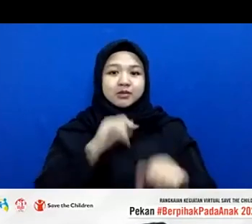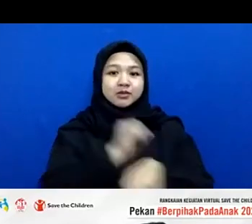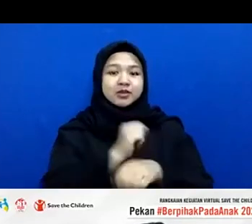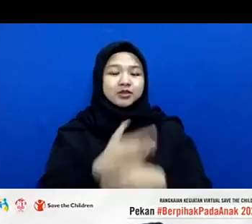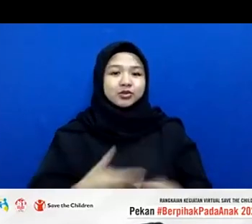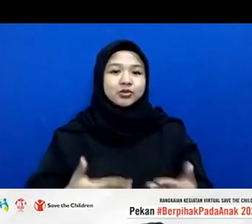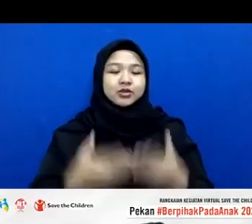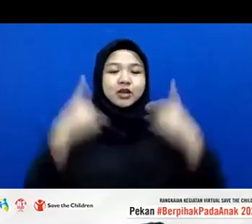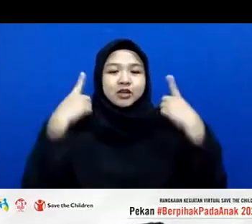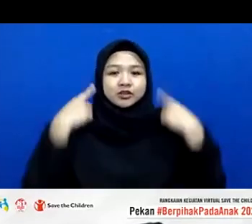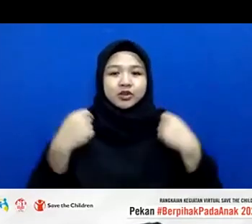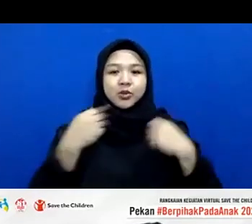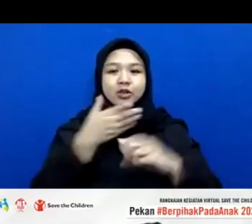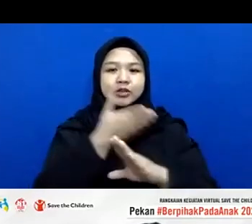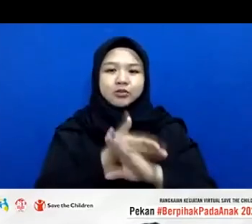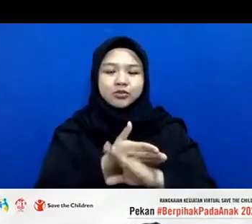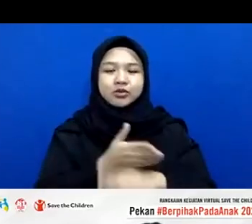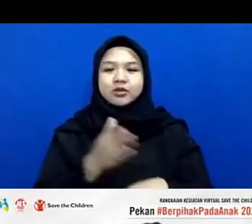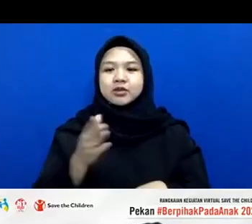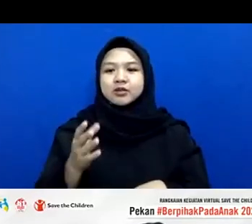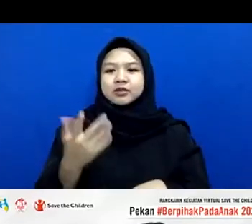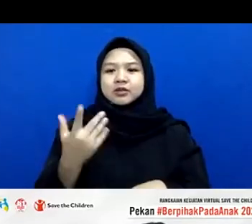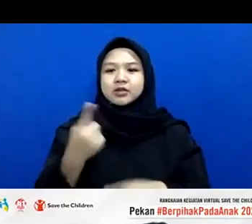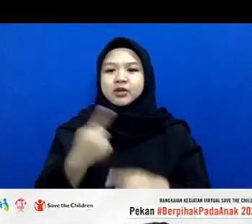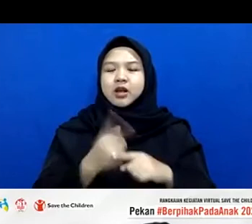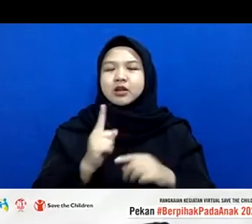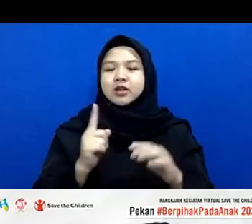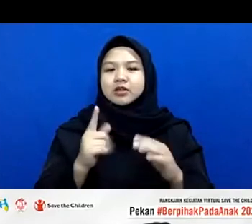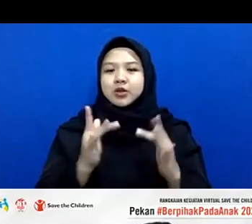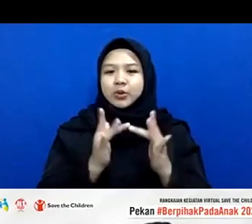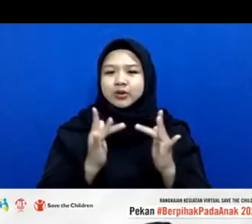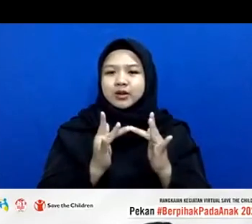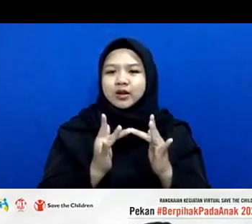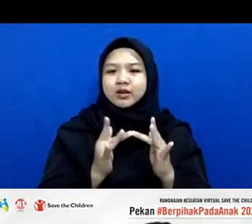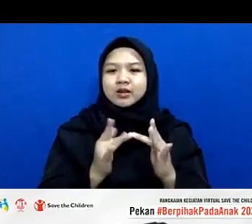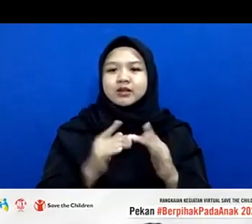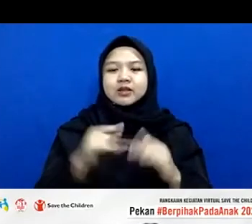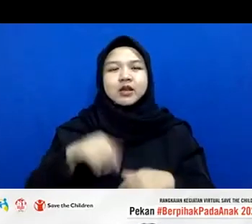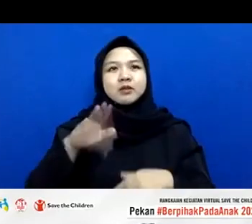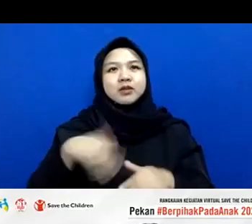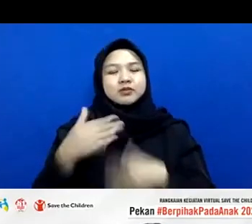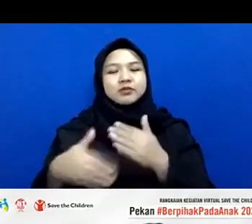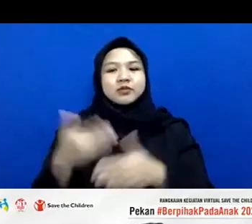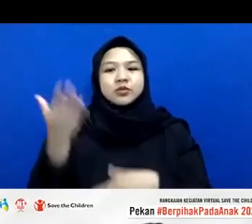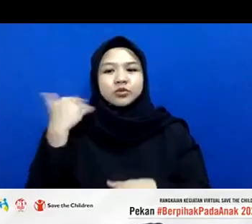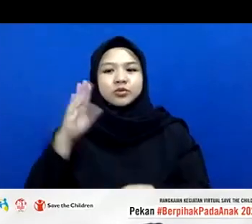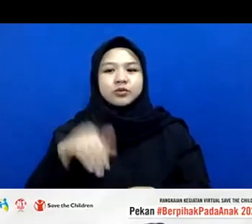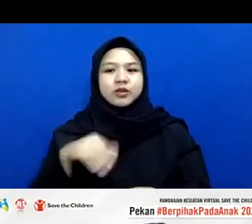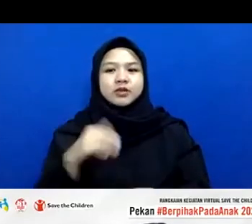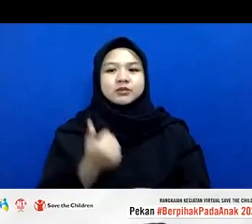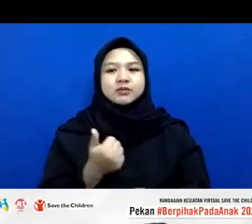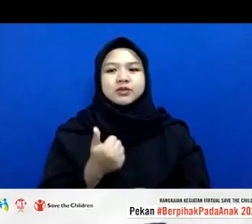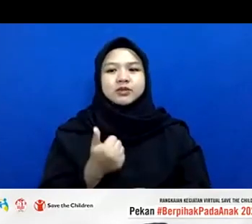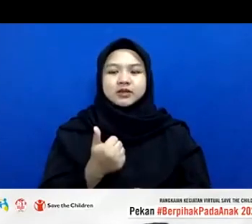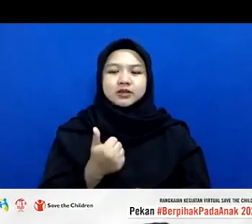Timur itu sama Kementerian Sosial dibekali namanya MK Online. Sekarang masih maintaining, dulu masih